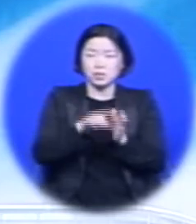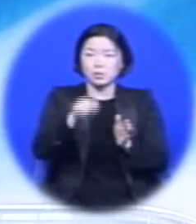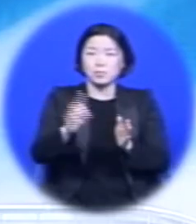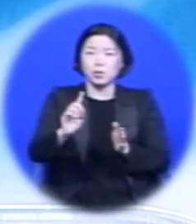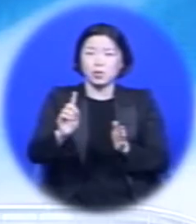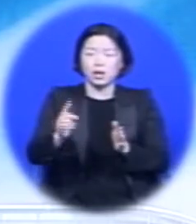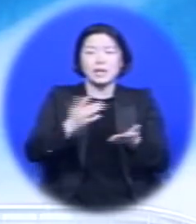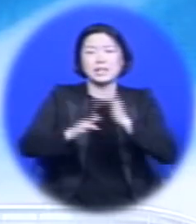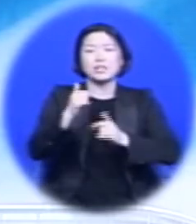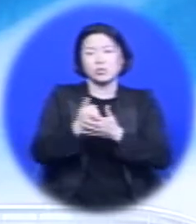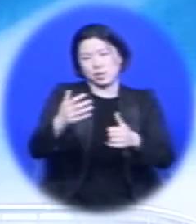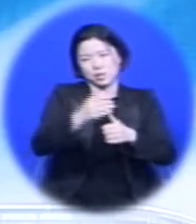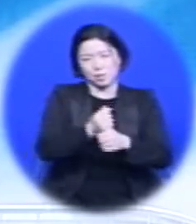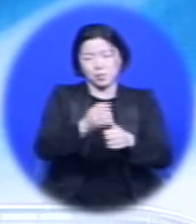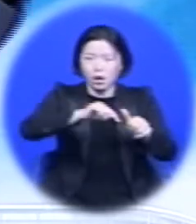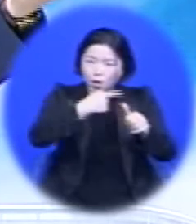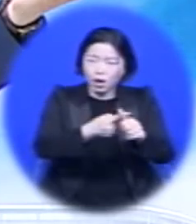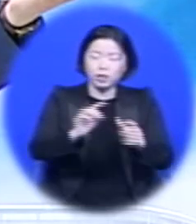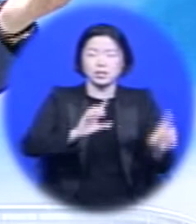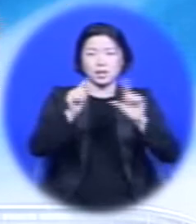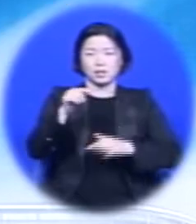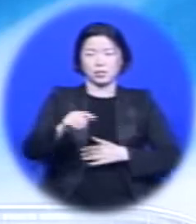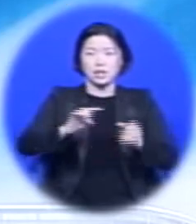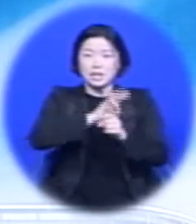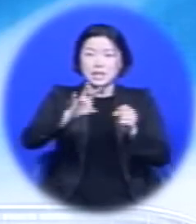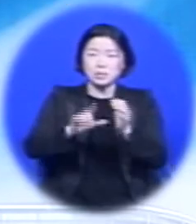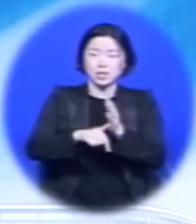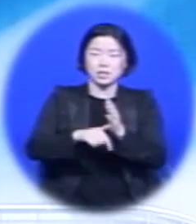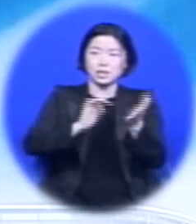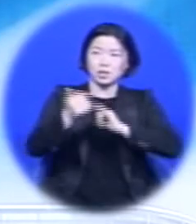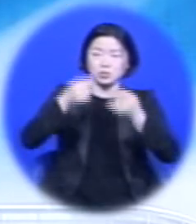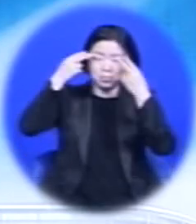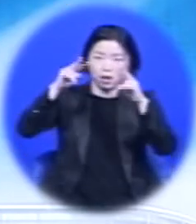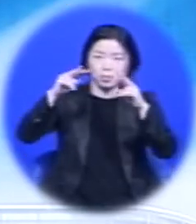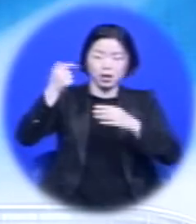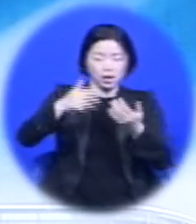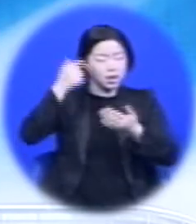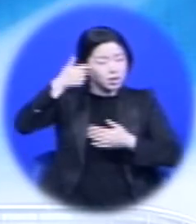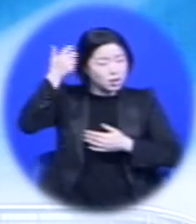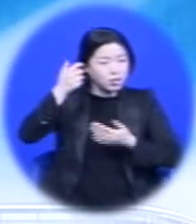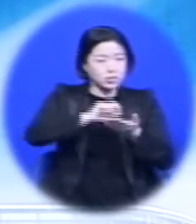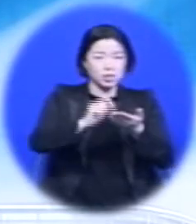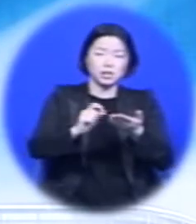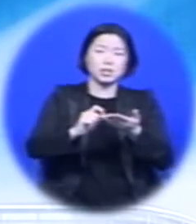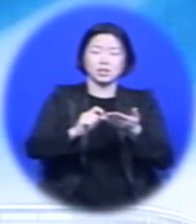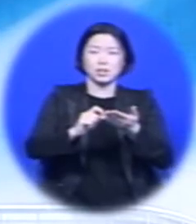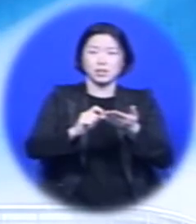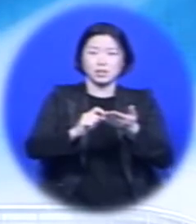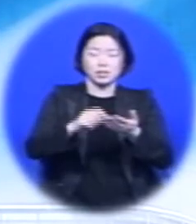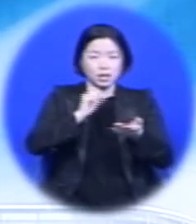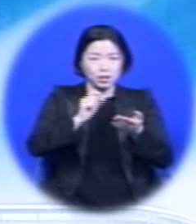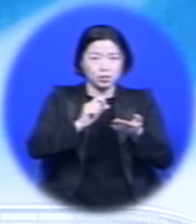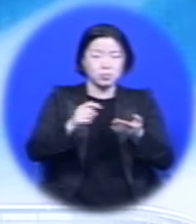사는 거잖아요. 24시간 예수님 바라보라, 영성일기까지 쓰라, 이거 진짜 완전히 예수님에게 매여